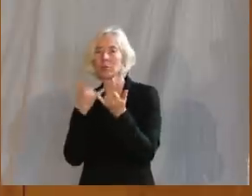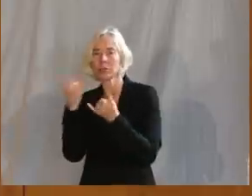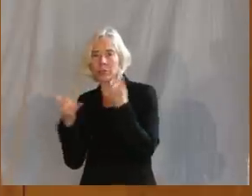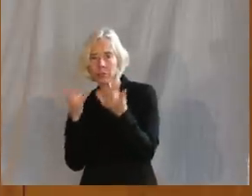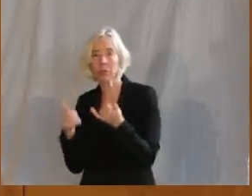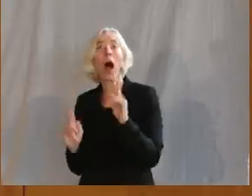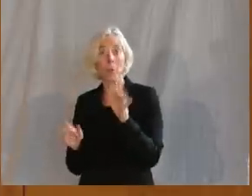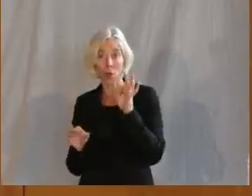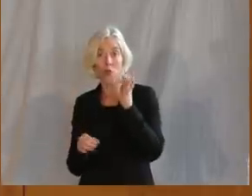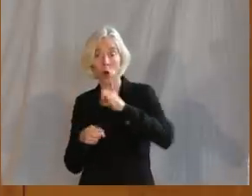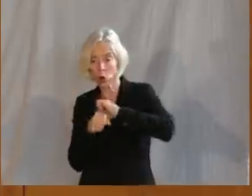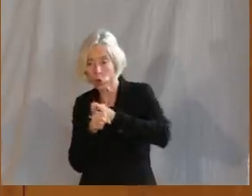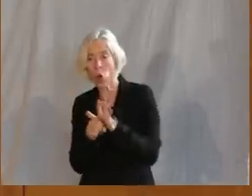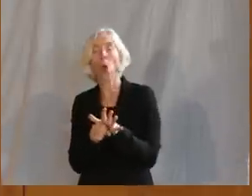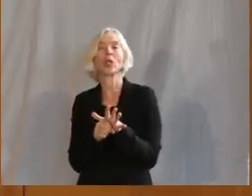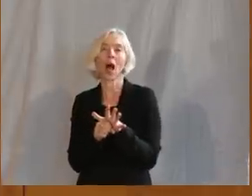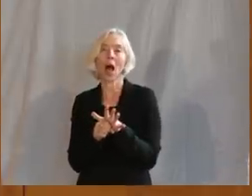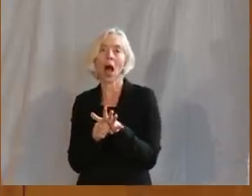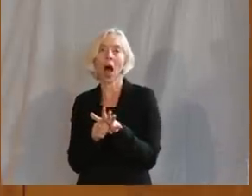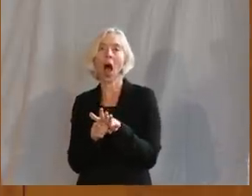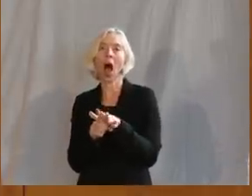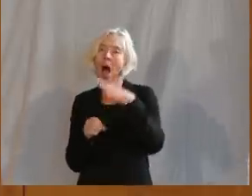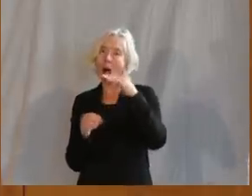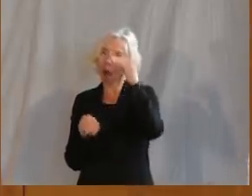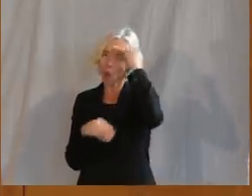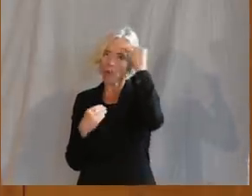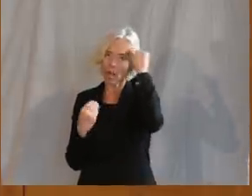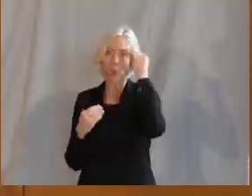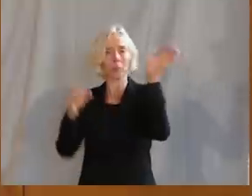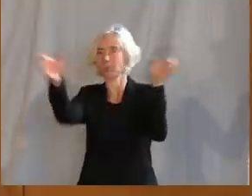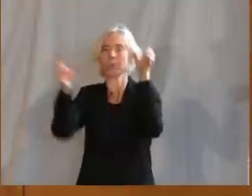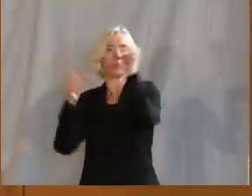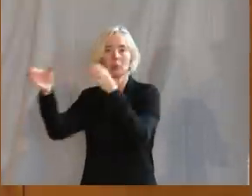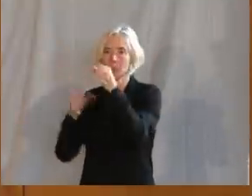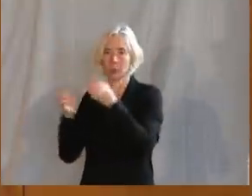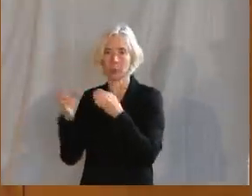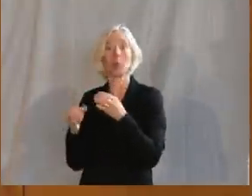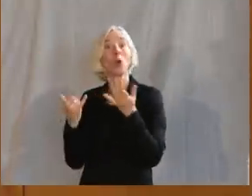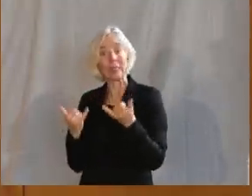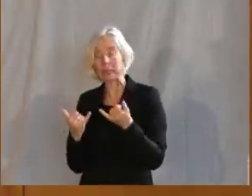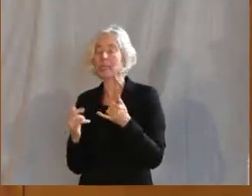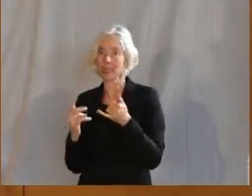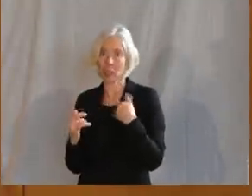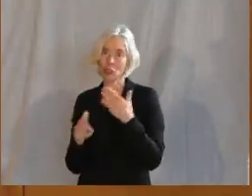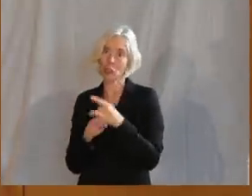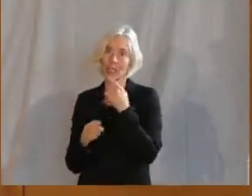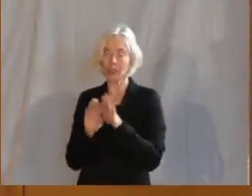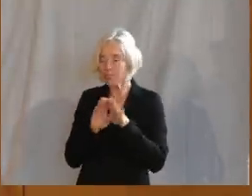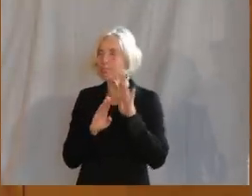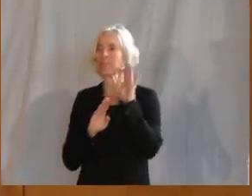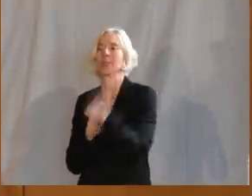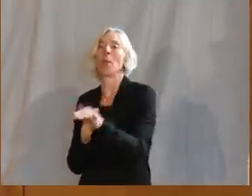Corona-Aufgaben schon seit längerem eingesetzt werden. Und eben der große Schritt, ab morgen dann nochmal 20 Leute, vielleicht sogar mehr, die